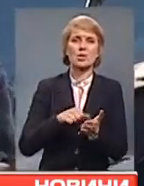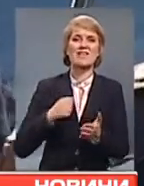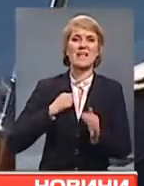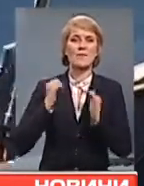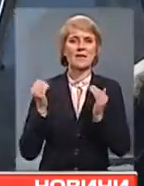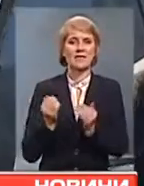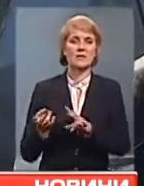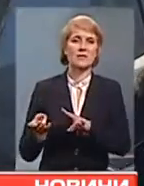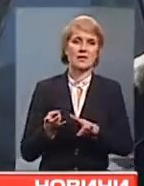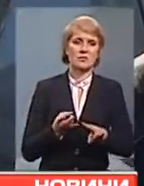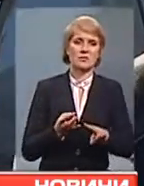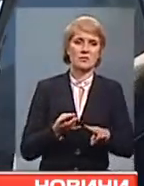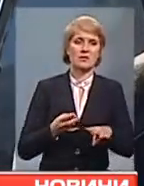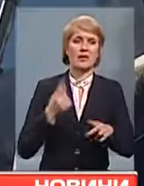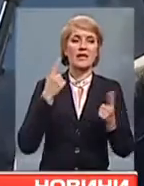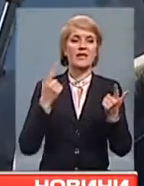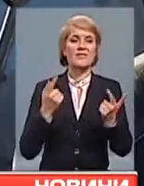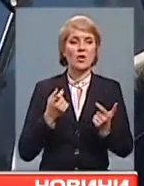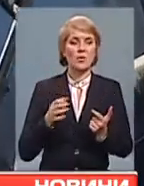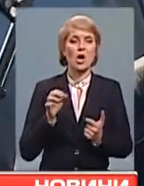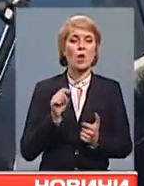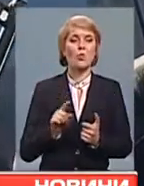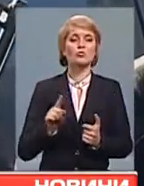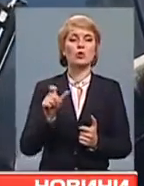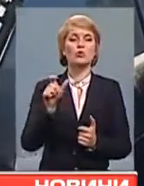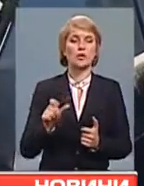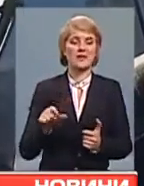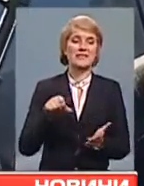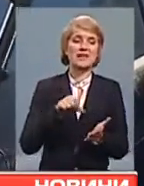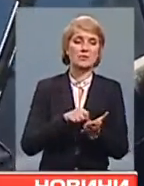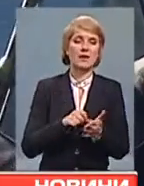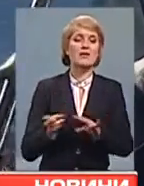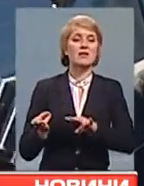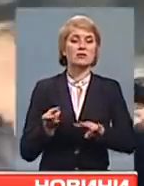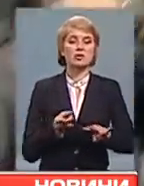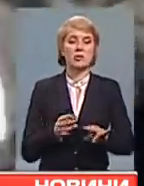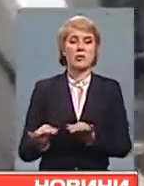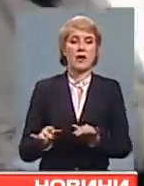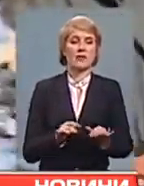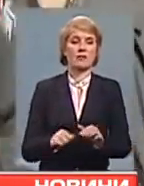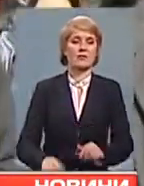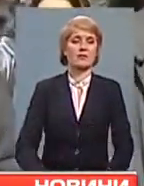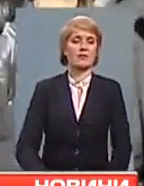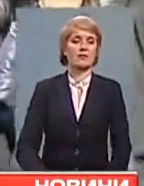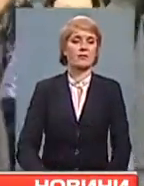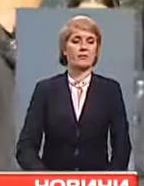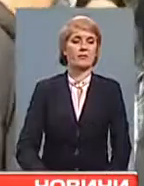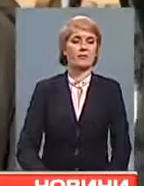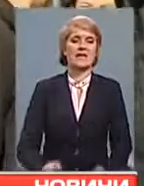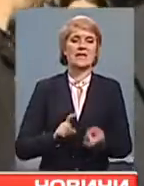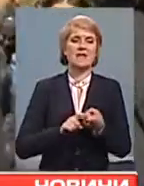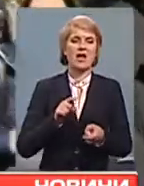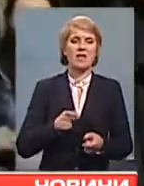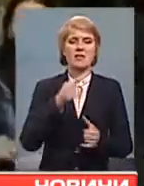сепаратизме и в терроризме. Информация о том, что человек замешан в террористическом акте. В связи с этим не